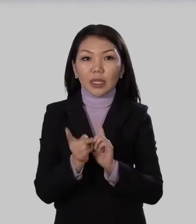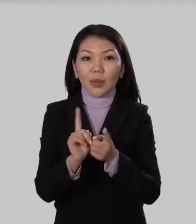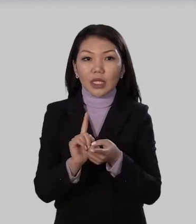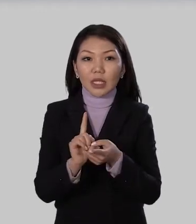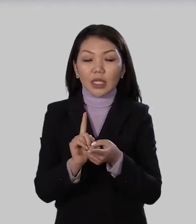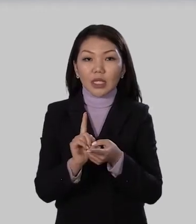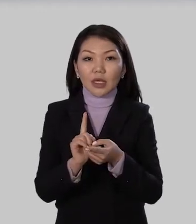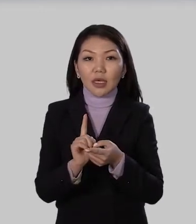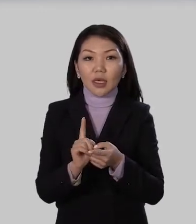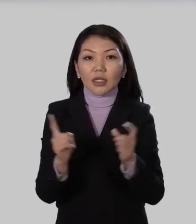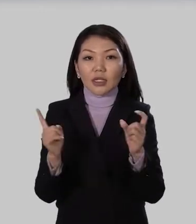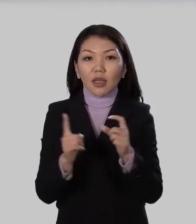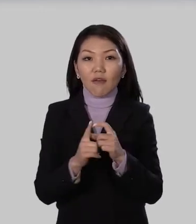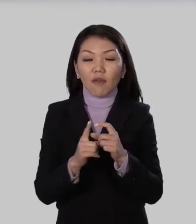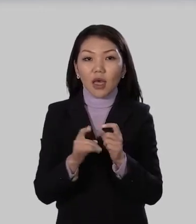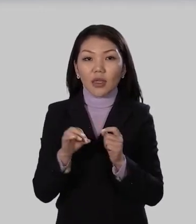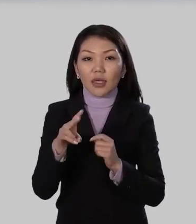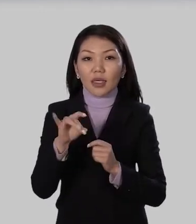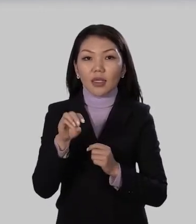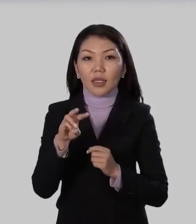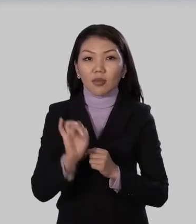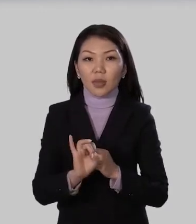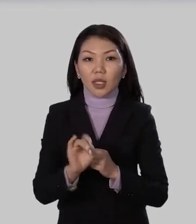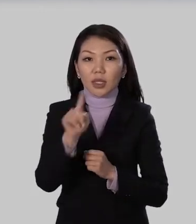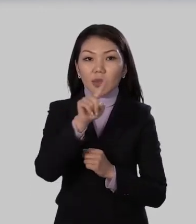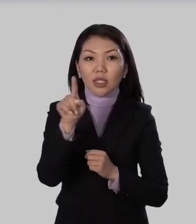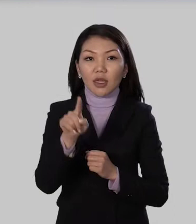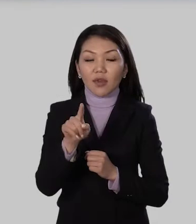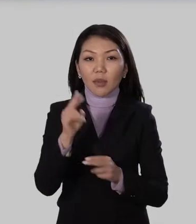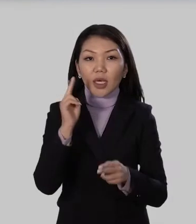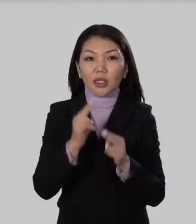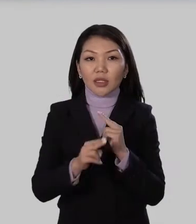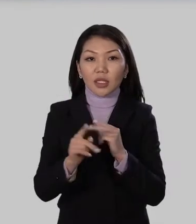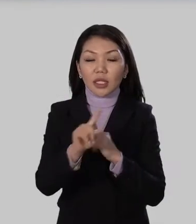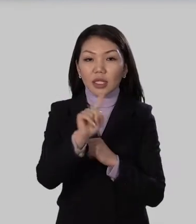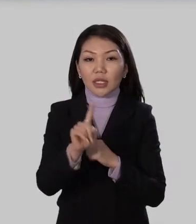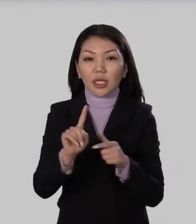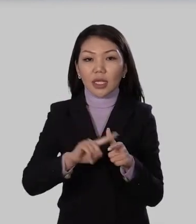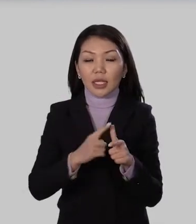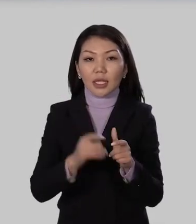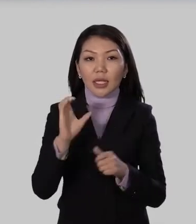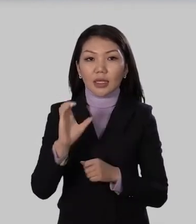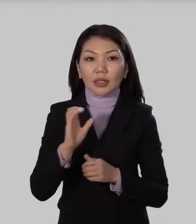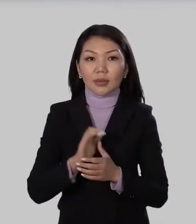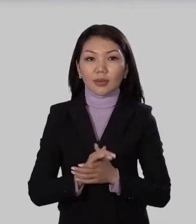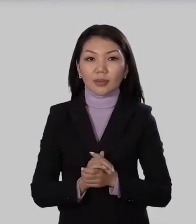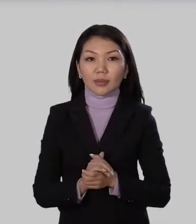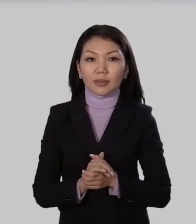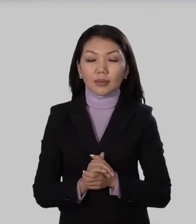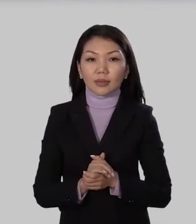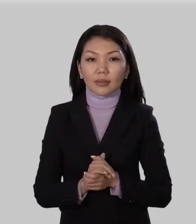248. Замените выделенные слова однокоренными с приставками, оканчивающимися на Z или